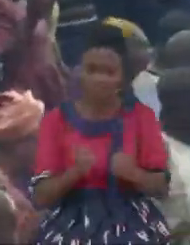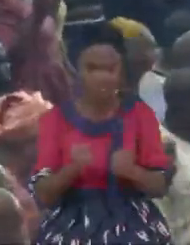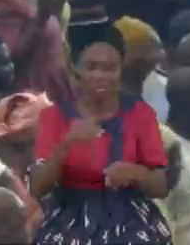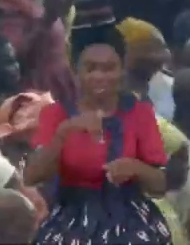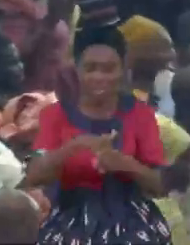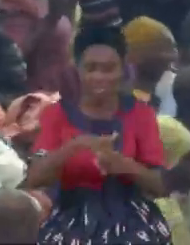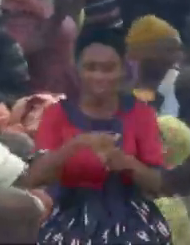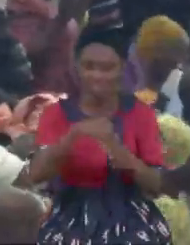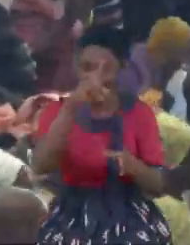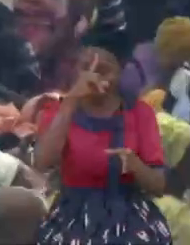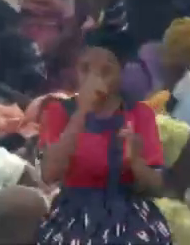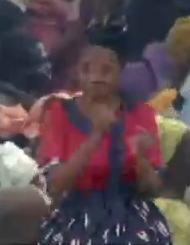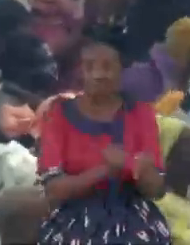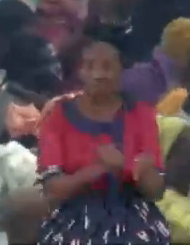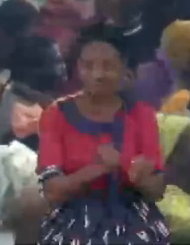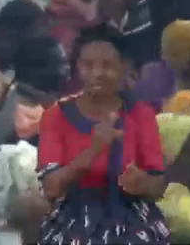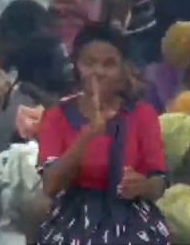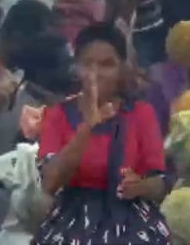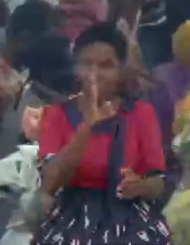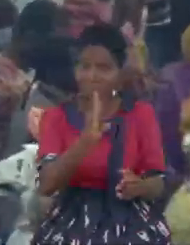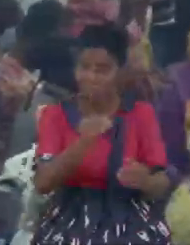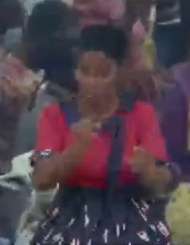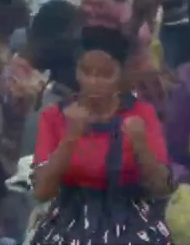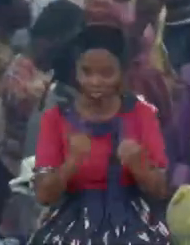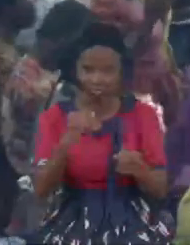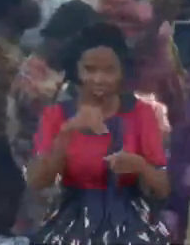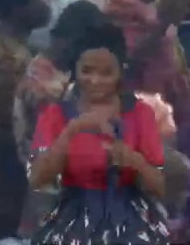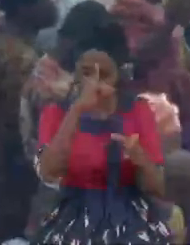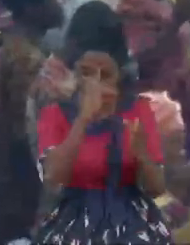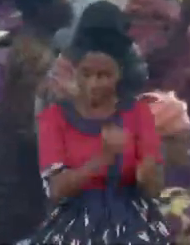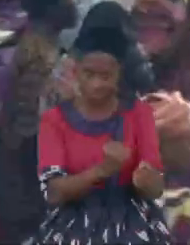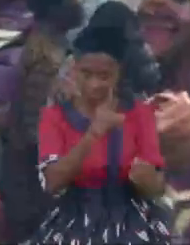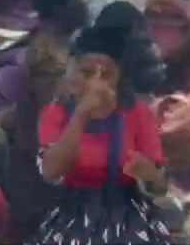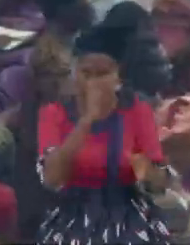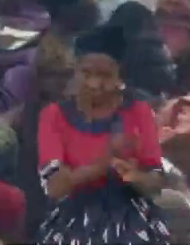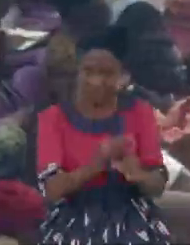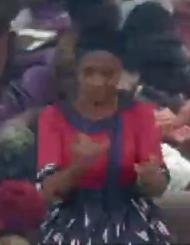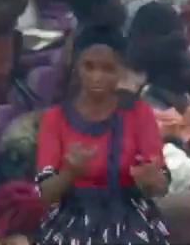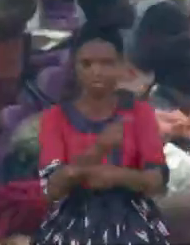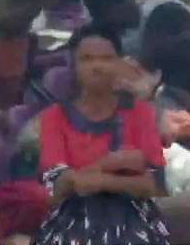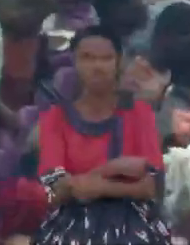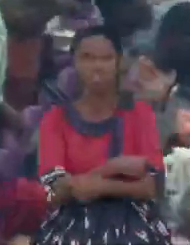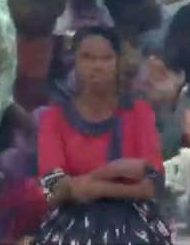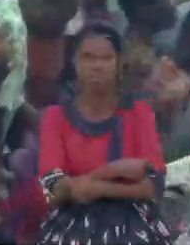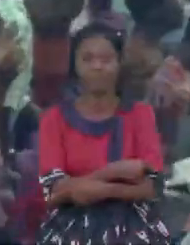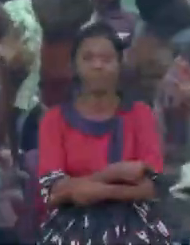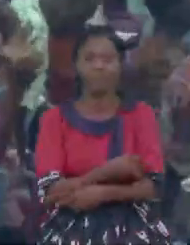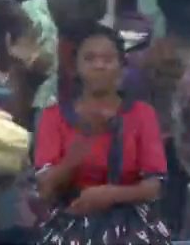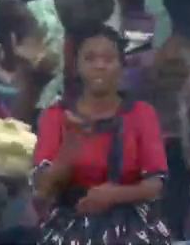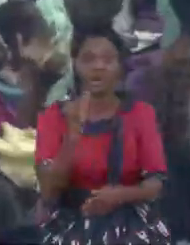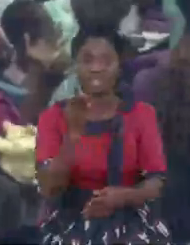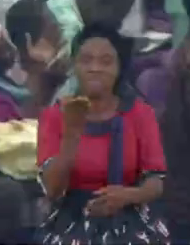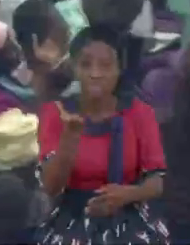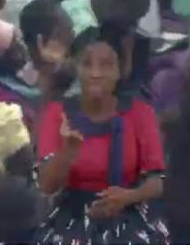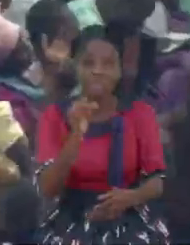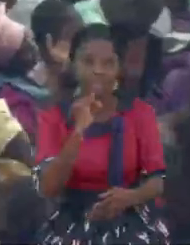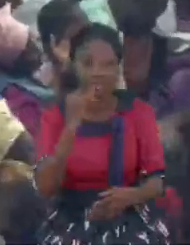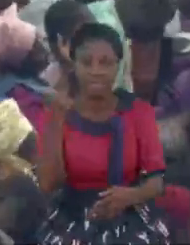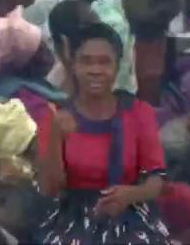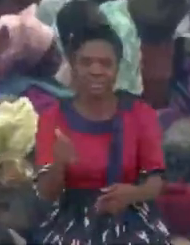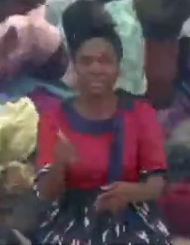Sans douter à cause de l'incrédulité, sois fortifié ce jour. Il y a l'accomplissement dans ta vie. Il y a